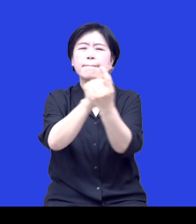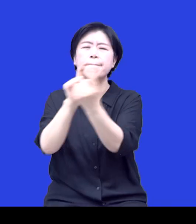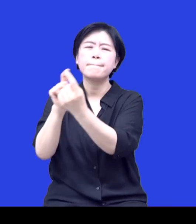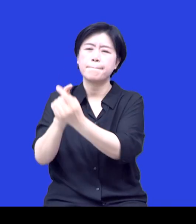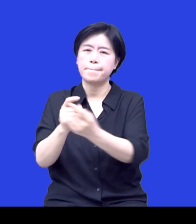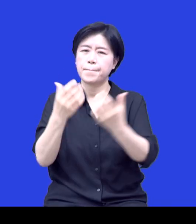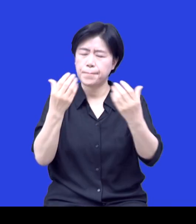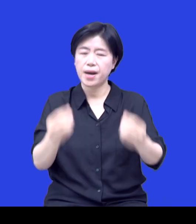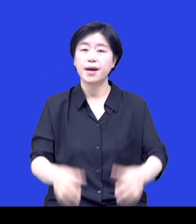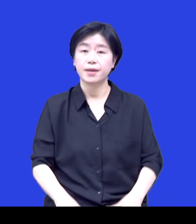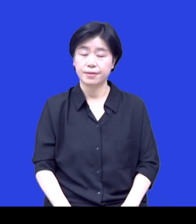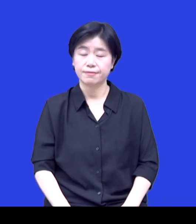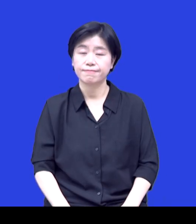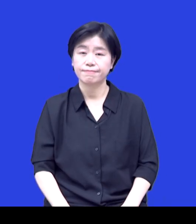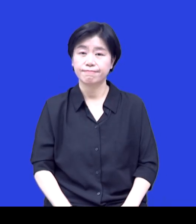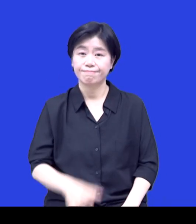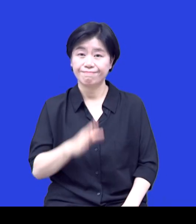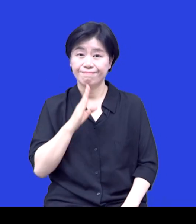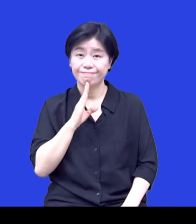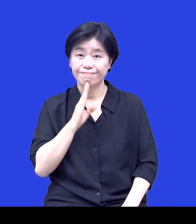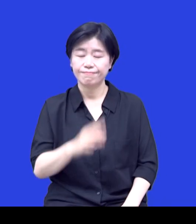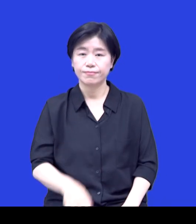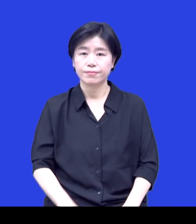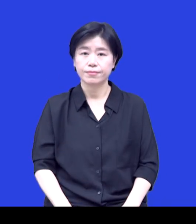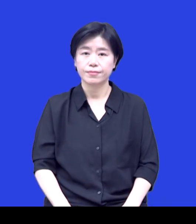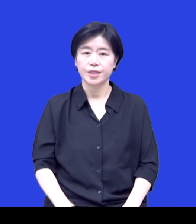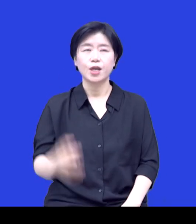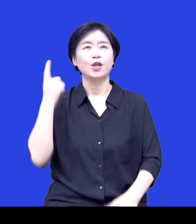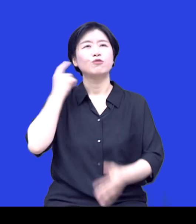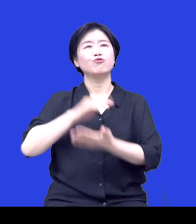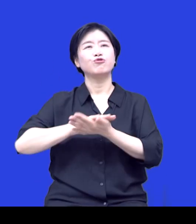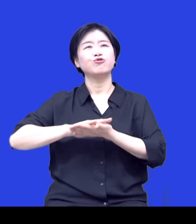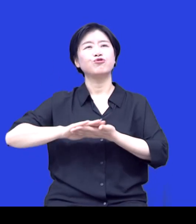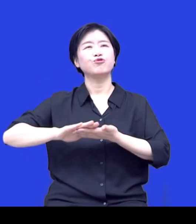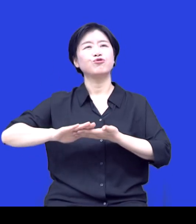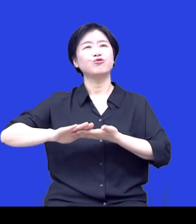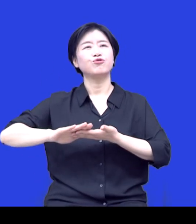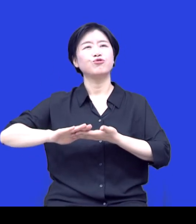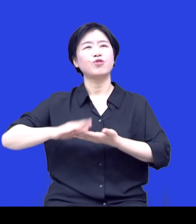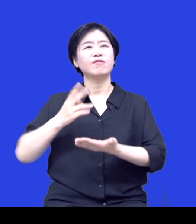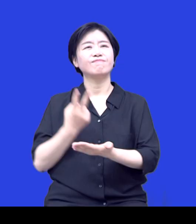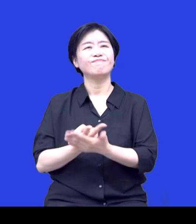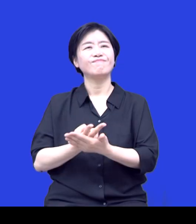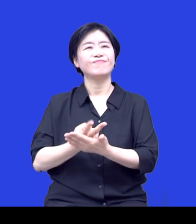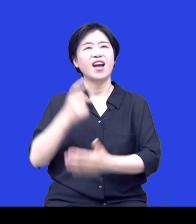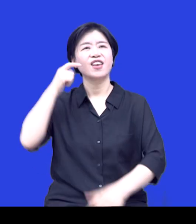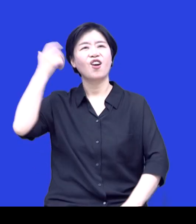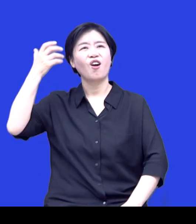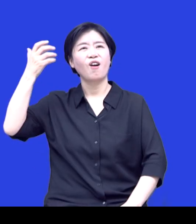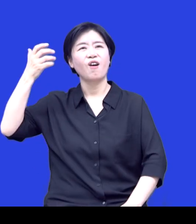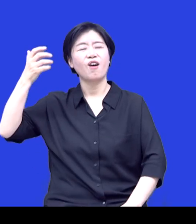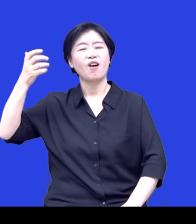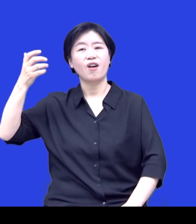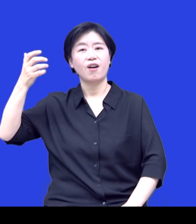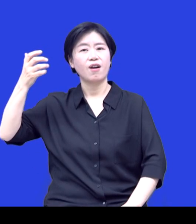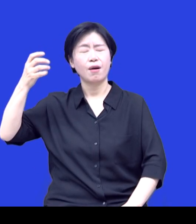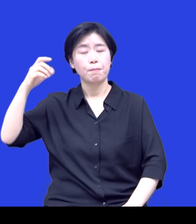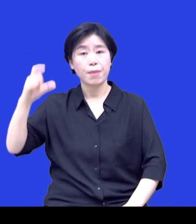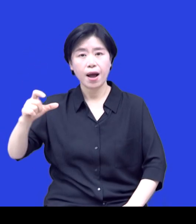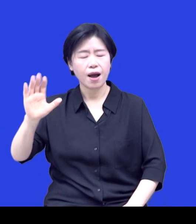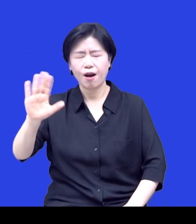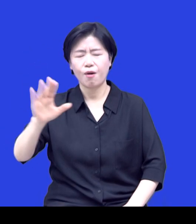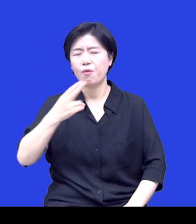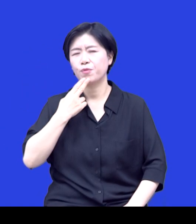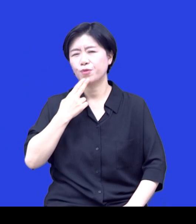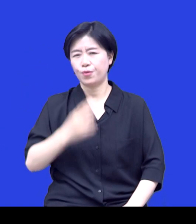사람도 목회자건 평신도건 푸른 초장에서 영적인 파워 거인이 된 사람 한 명도 본 적이 없어요.